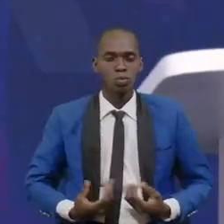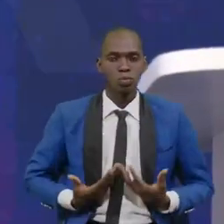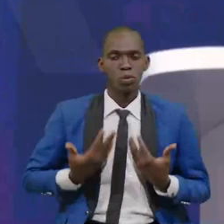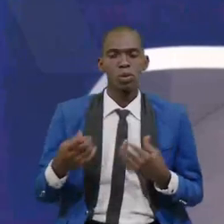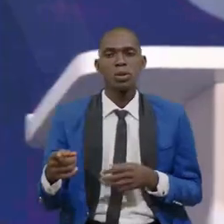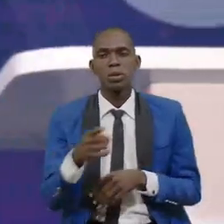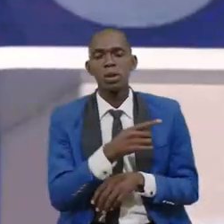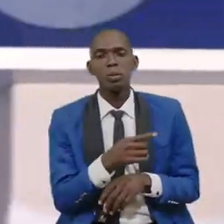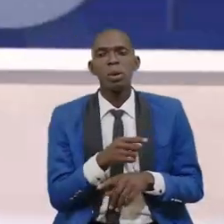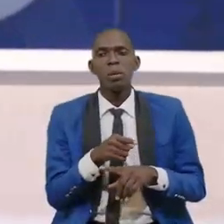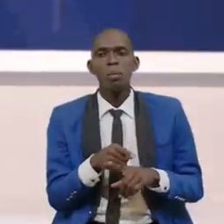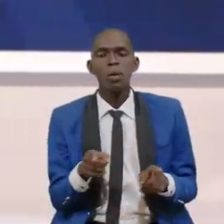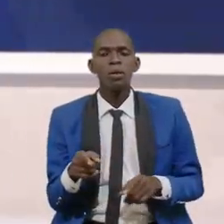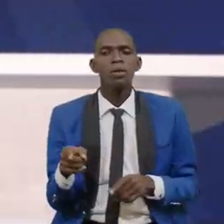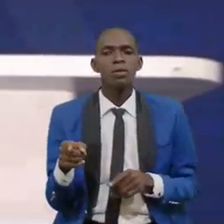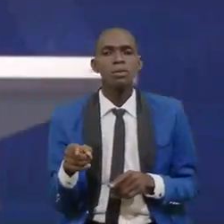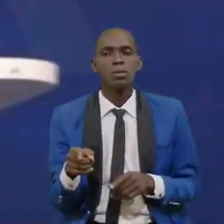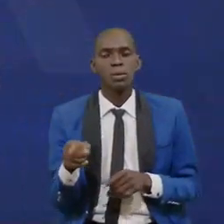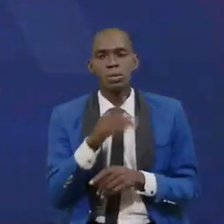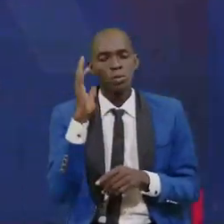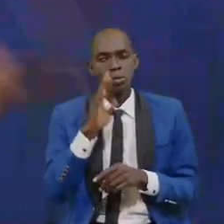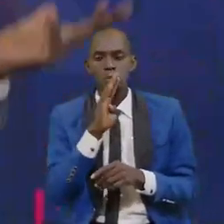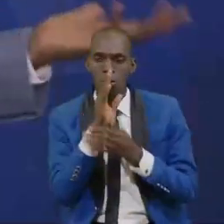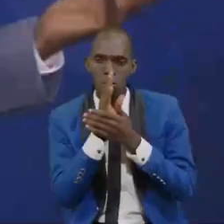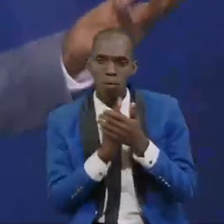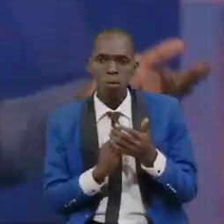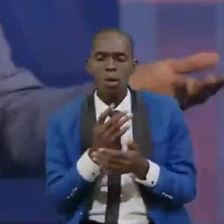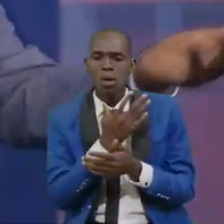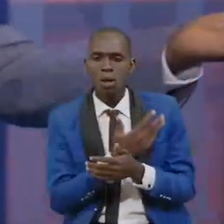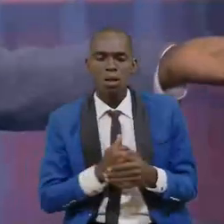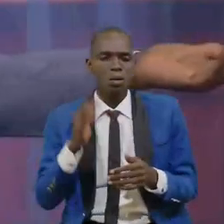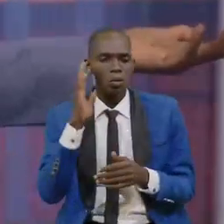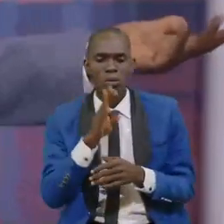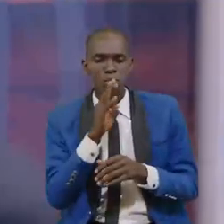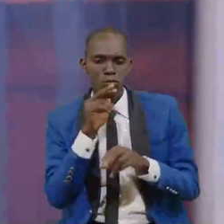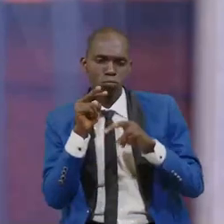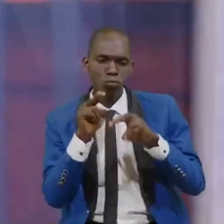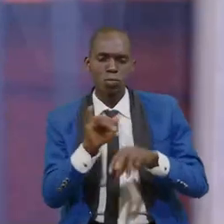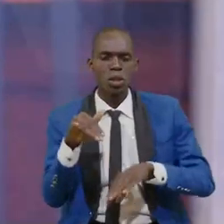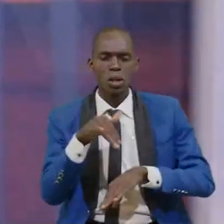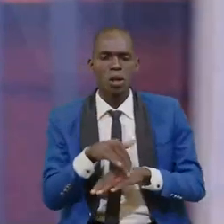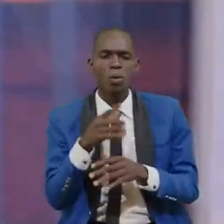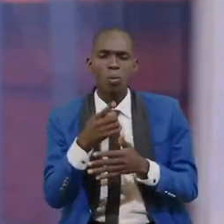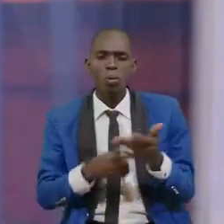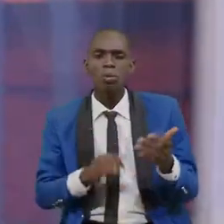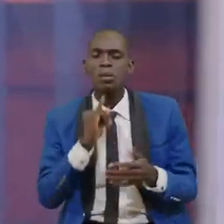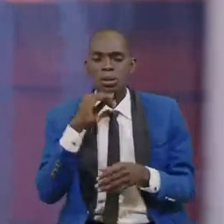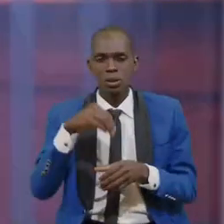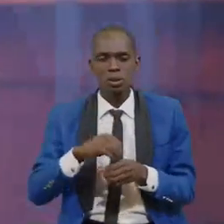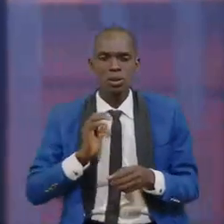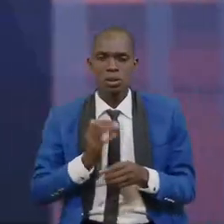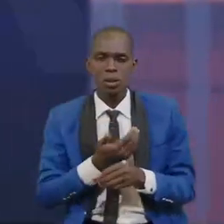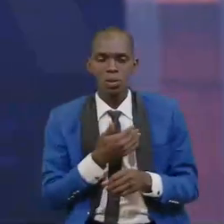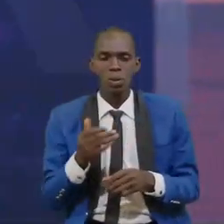seront sobres. Et ils vont donc ch chercher à comprendre ce qui se passe dans